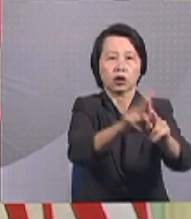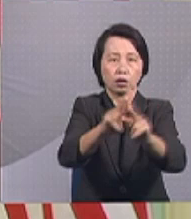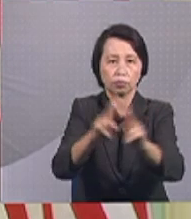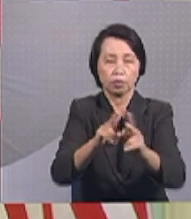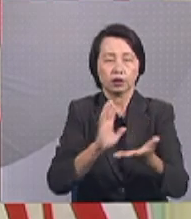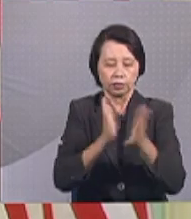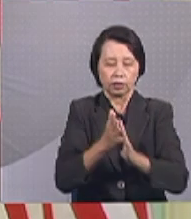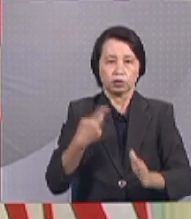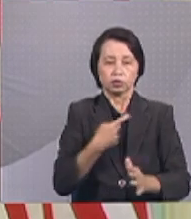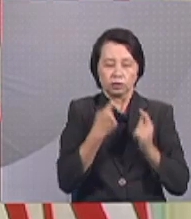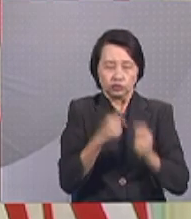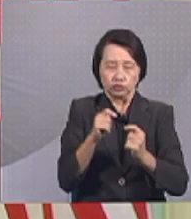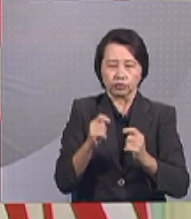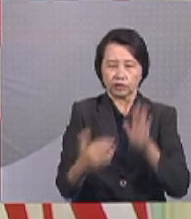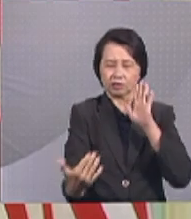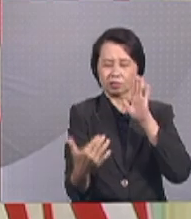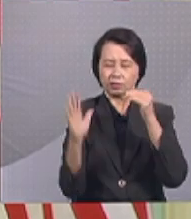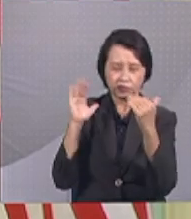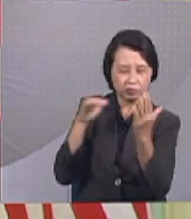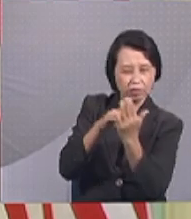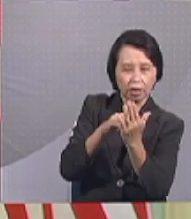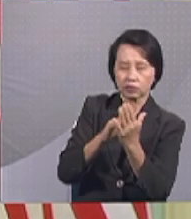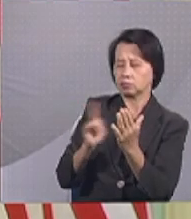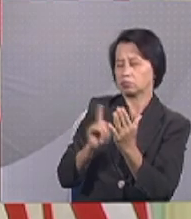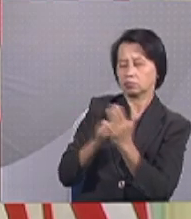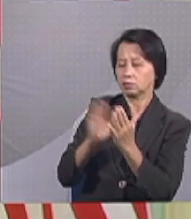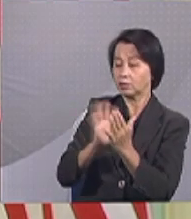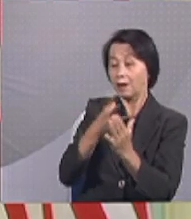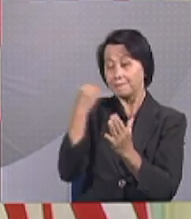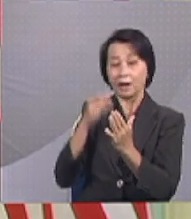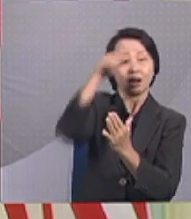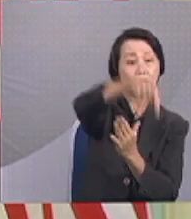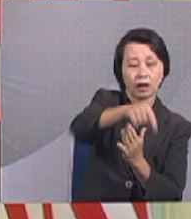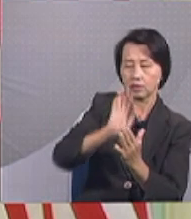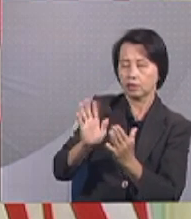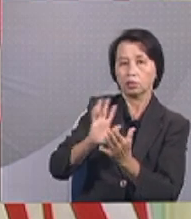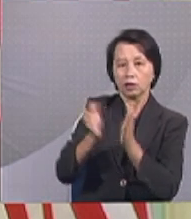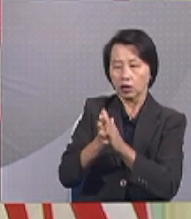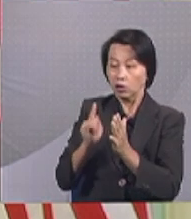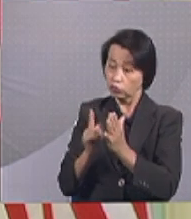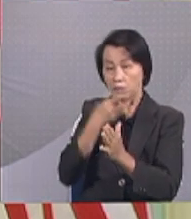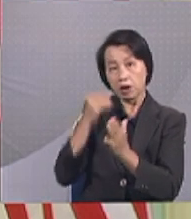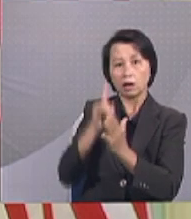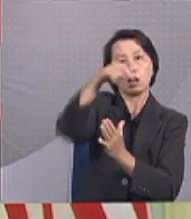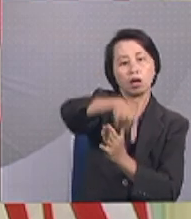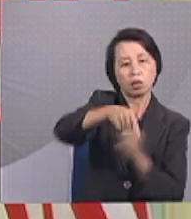kita cuba untuk menyekat supaya jangan kita pula yang balik ini menjadi penyebar kepada